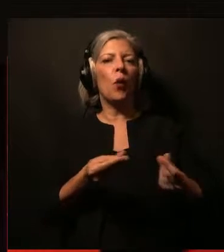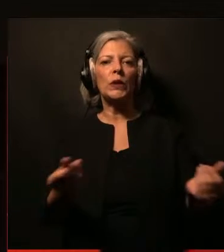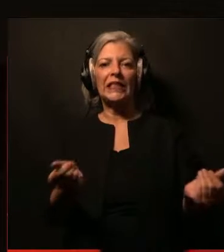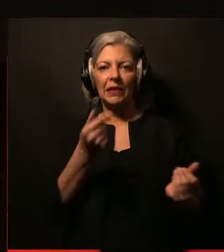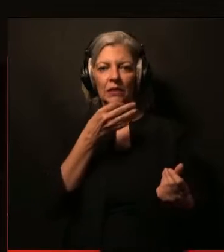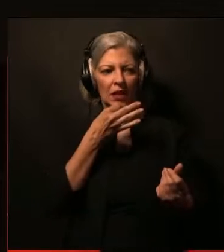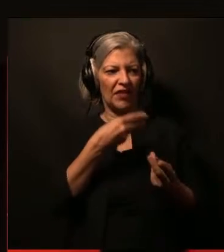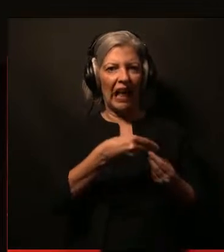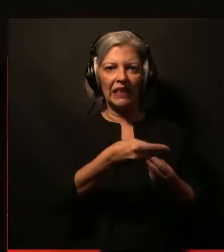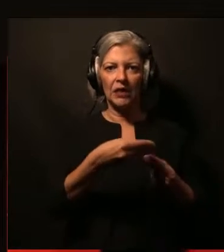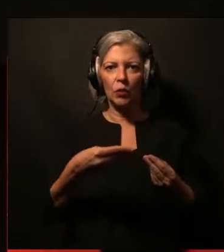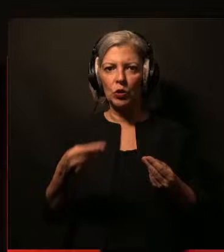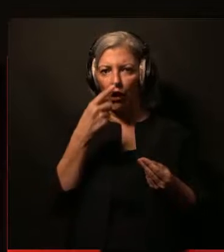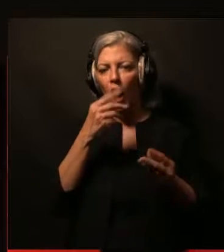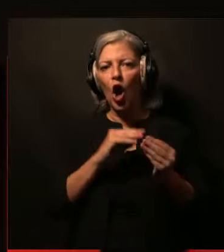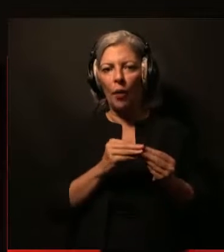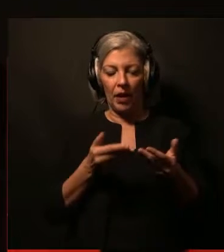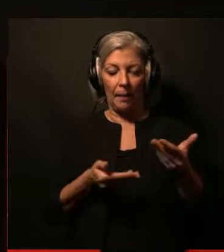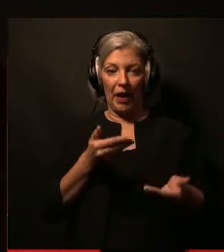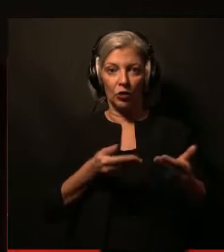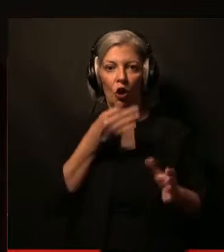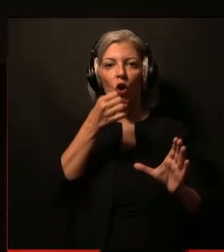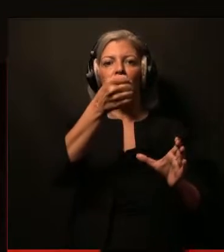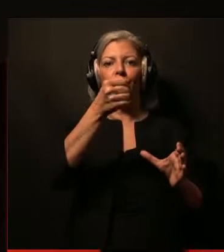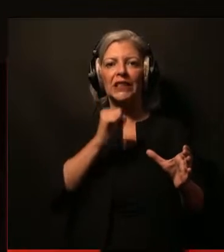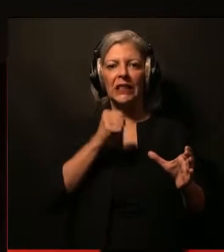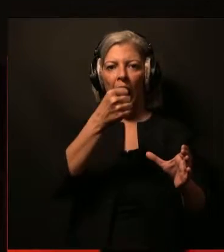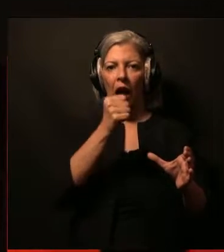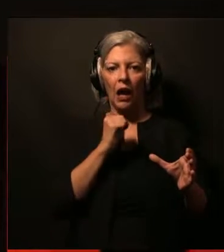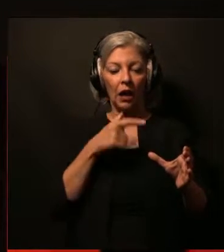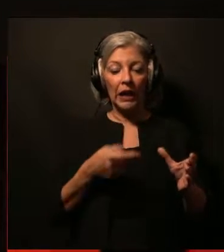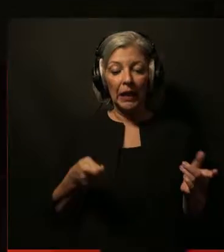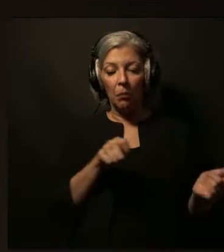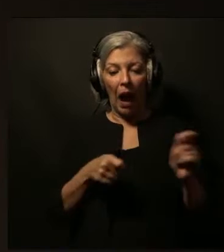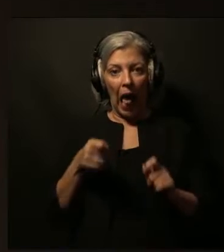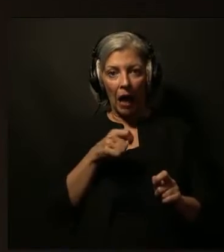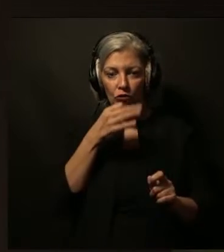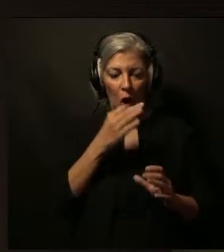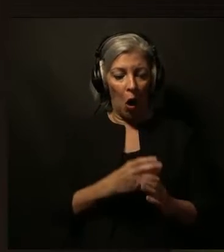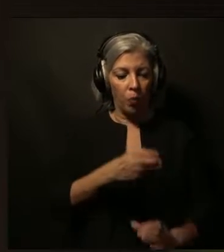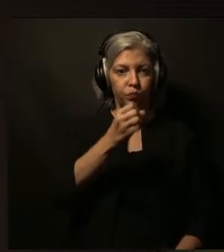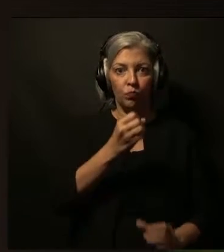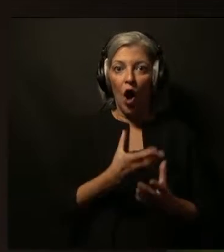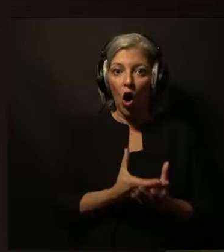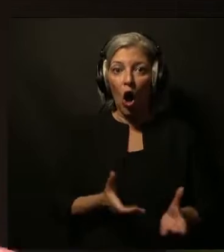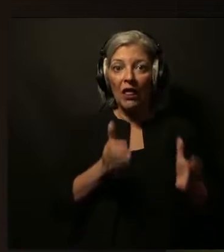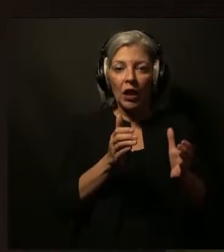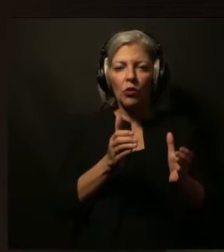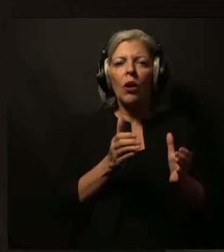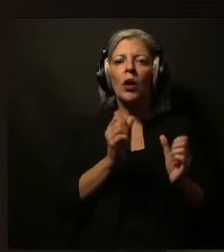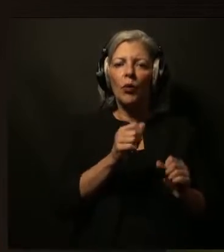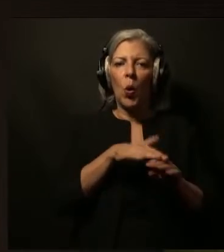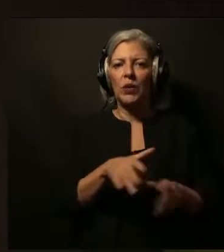venduti al peso o alla spina in imballaggi riutilizzabili e il mondo dei prodotti